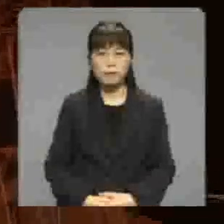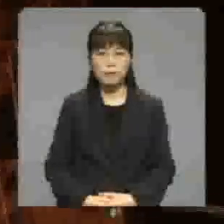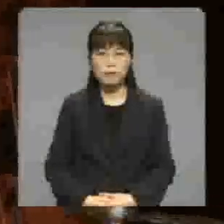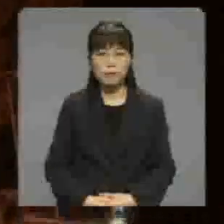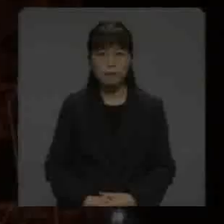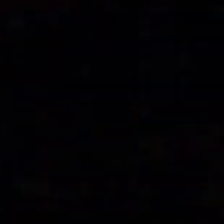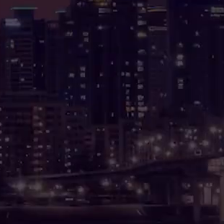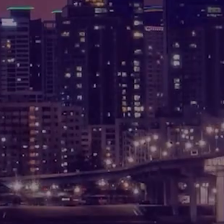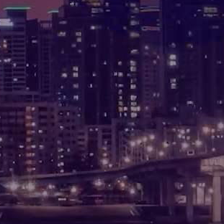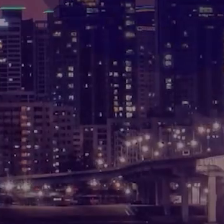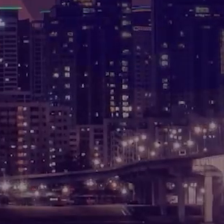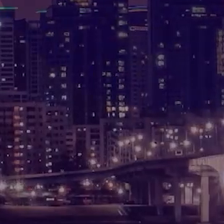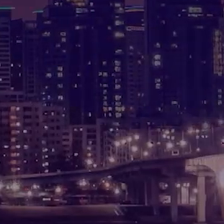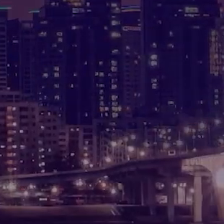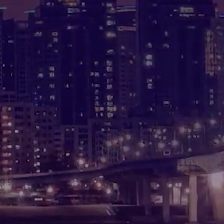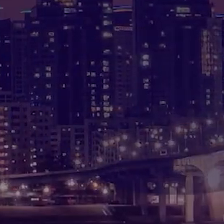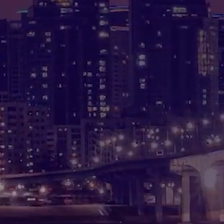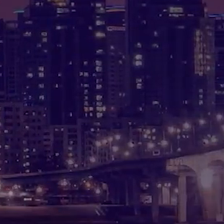태입니다